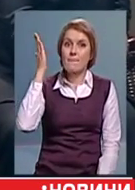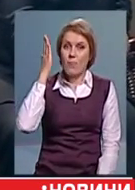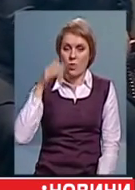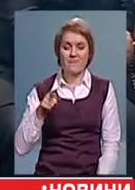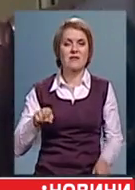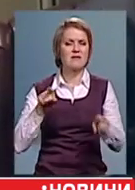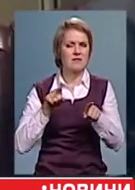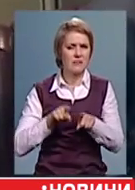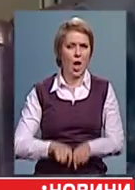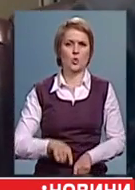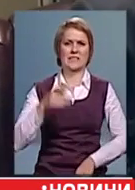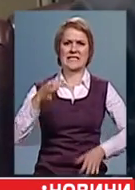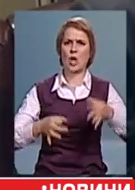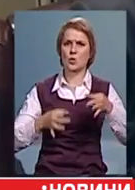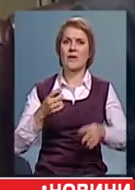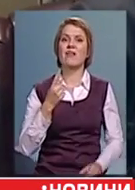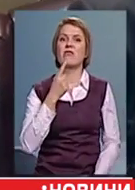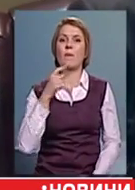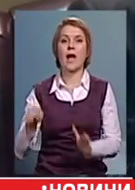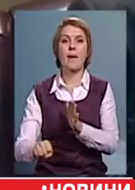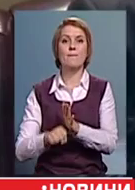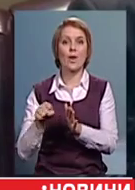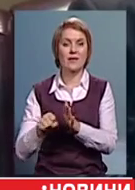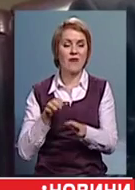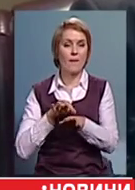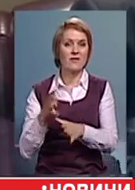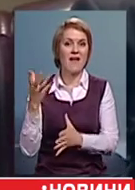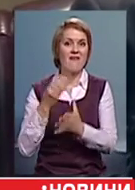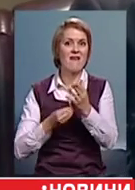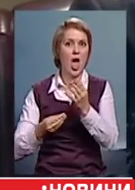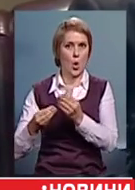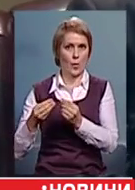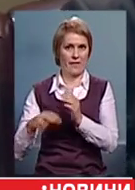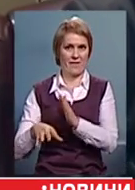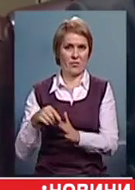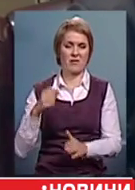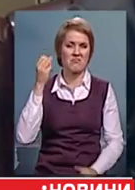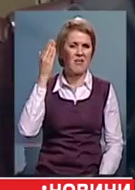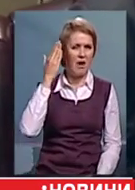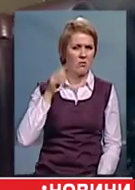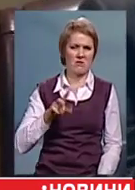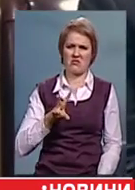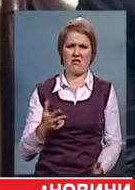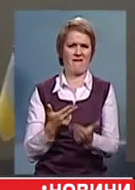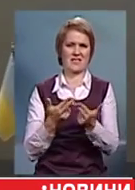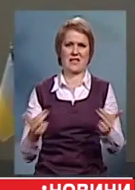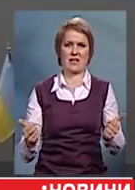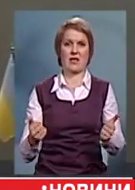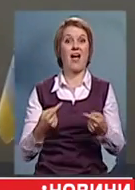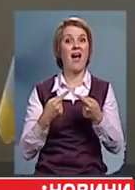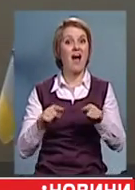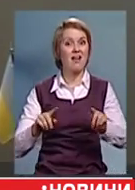засудив намагання бойовиків провести фейкові вибори і наголосив, що Токіо їх не визнаватиме. А ще зауважив, що альтернативи